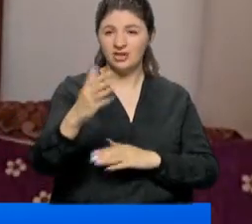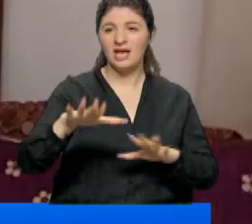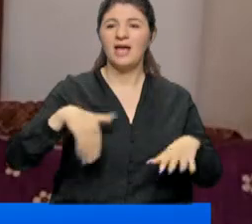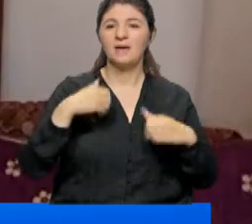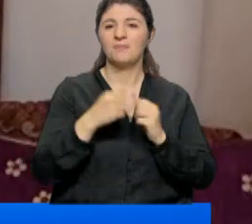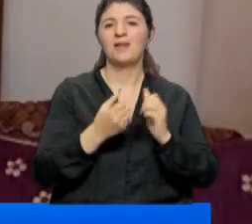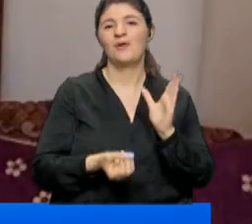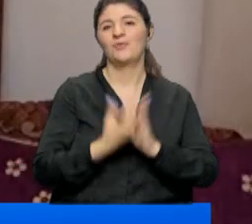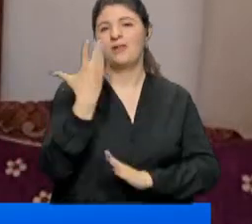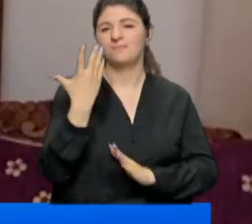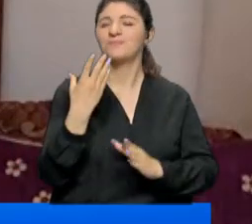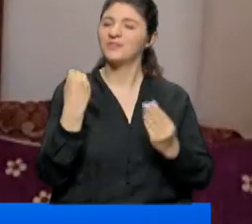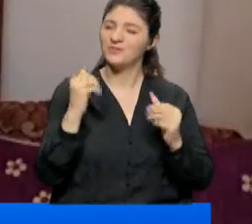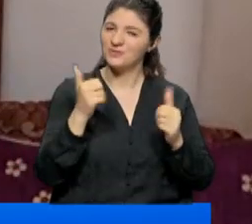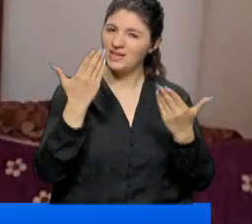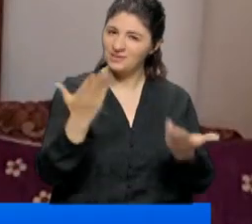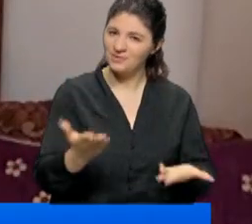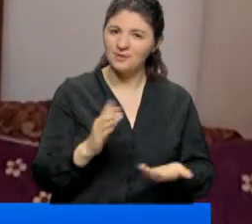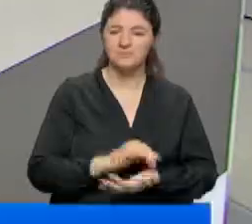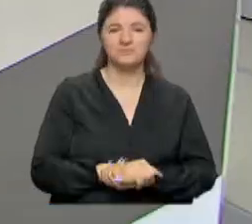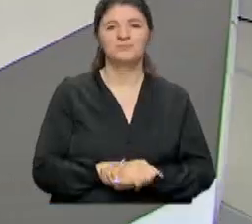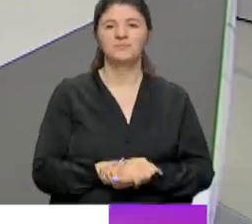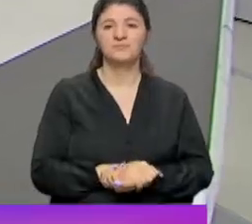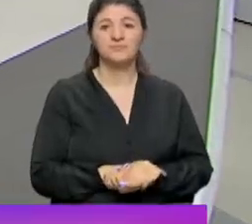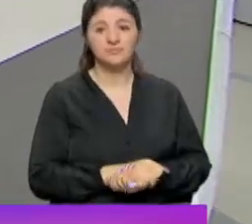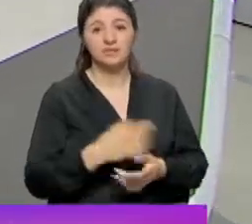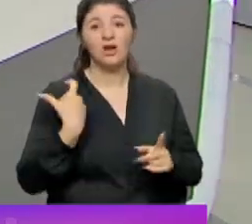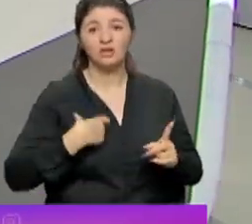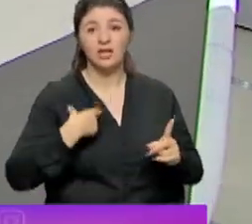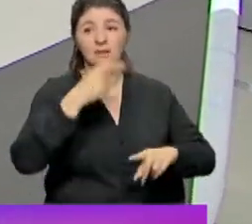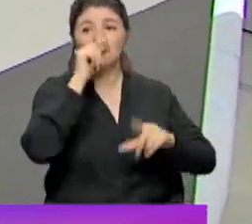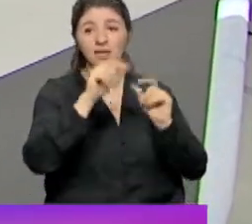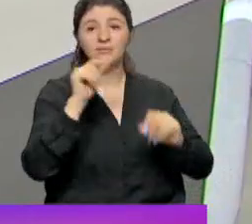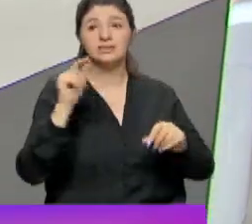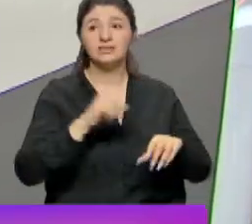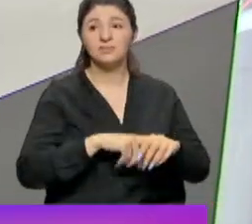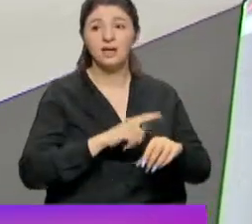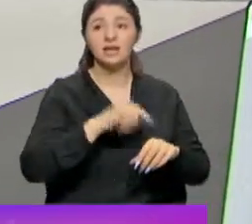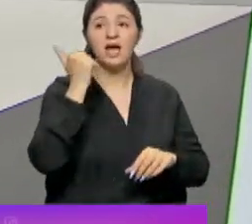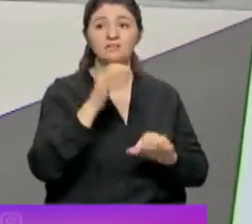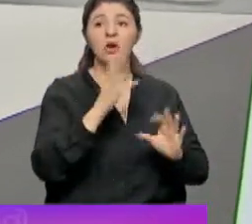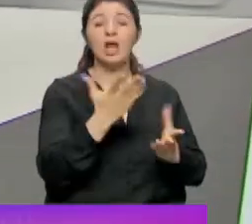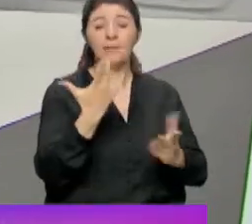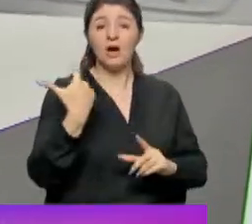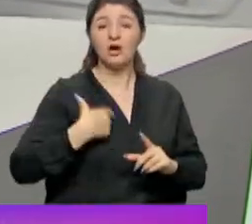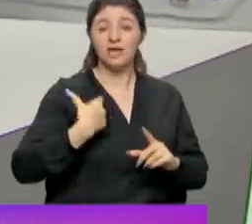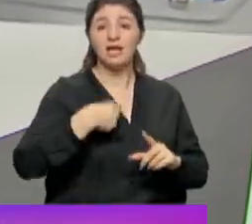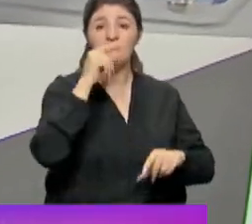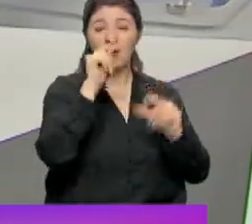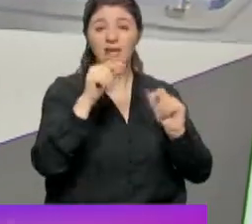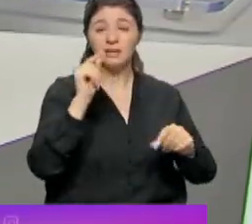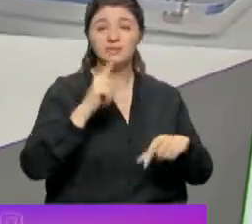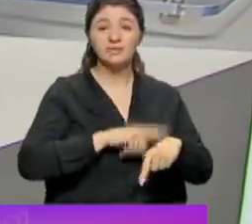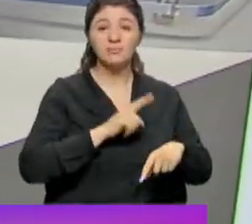birlikte kuralım iyi günler diliyorum özellikle pandemi döneminde Her zaman öyle Ama özellikle de